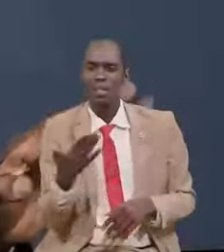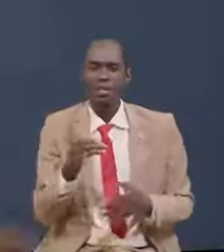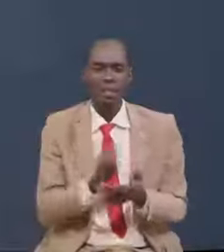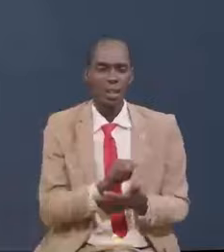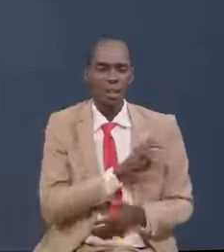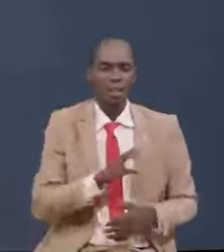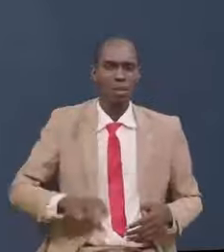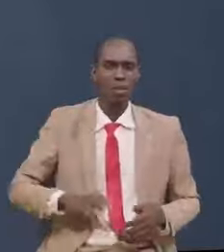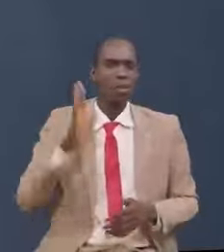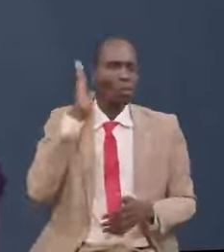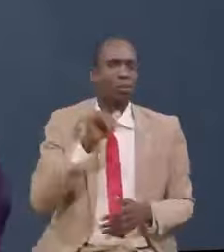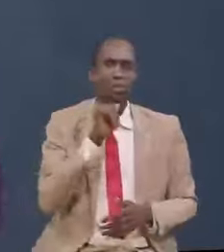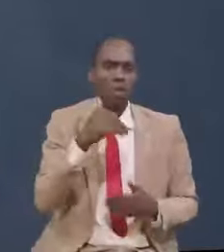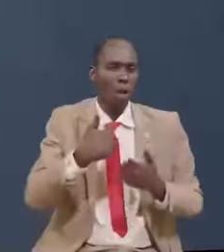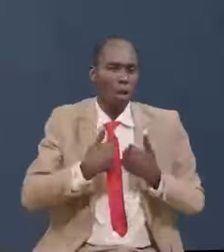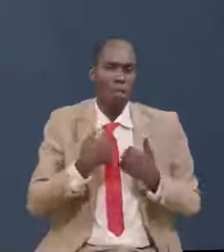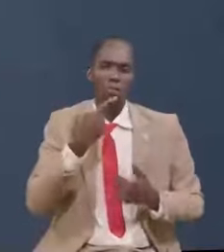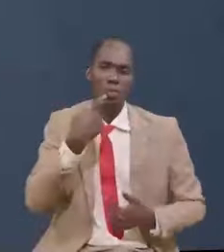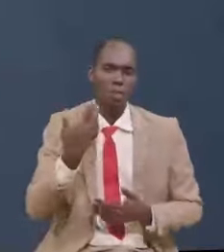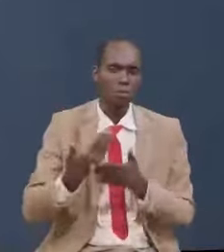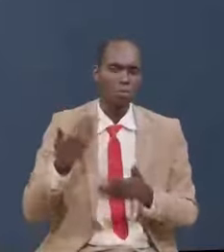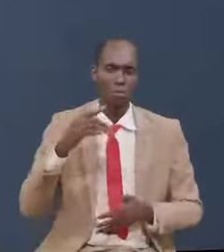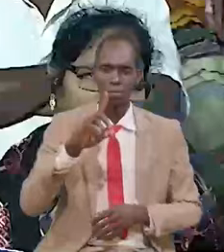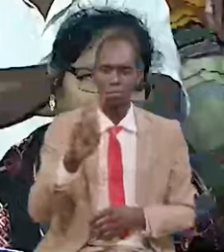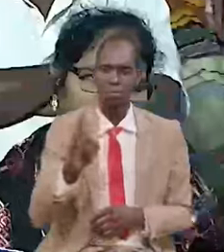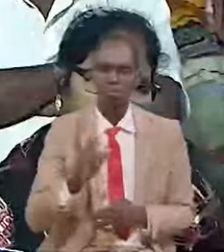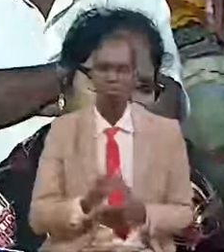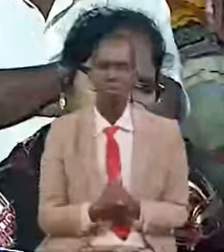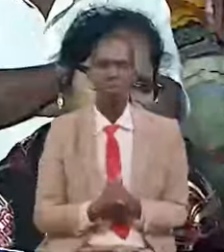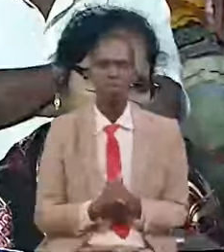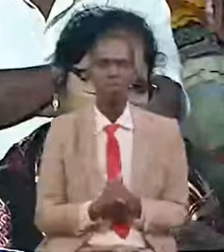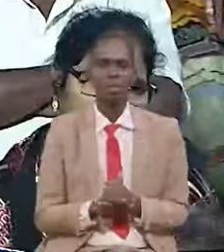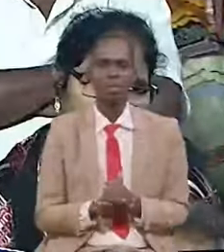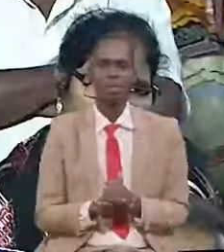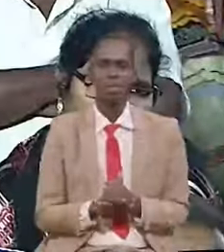Est-ce que tu as jamais dit quelque chose que Christ ne dira jamais?